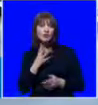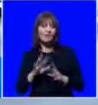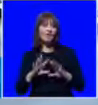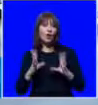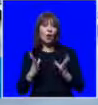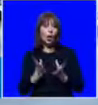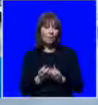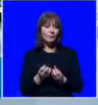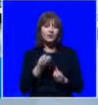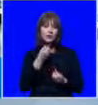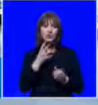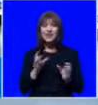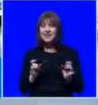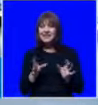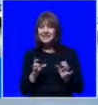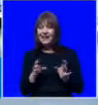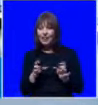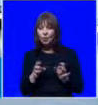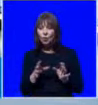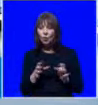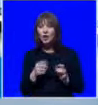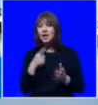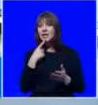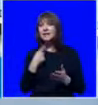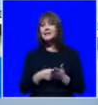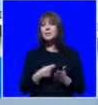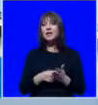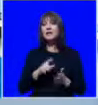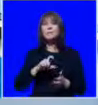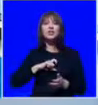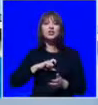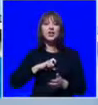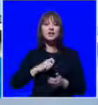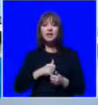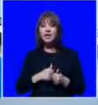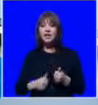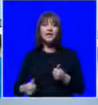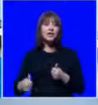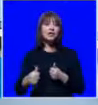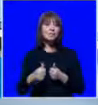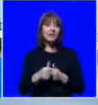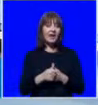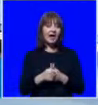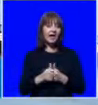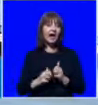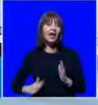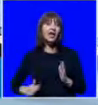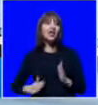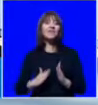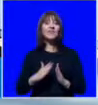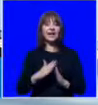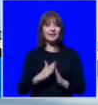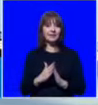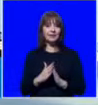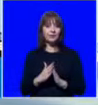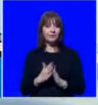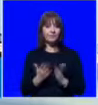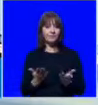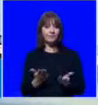случаи, в средния случай, заплатите в частния сектор изпревариха ръстът на инфлация. Нека кажем, че